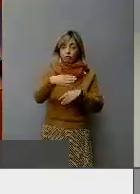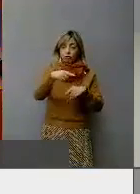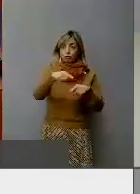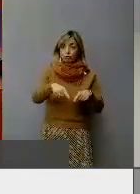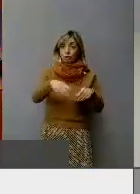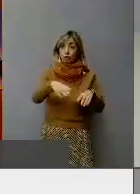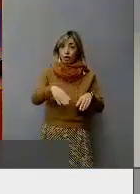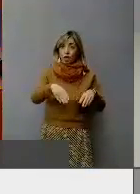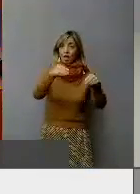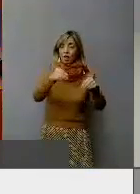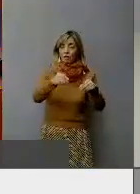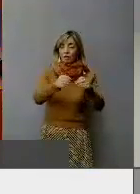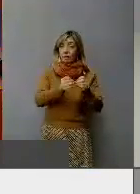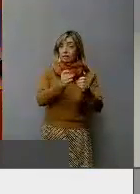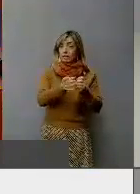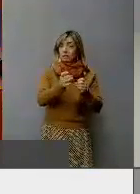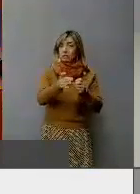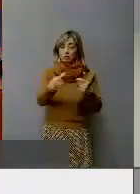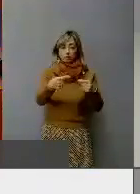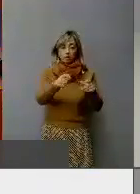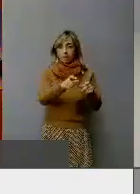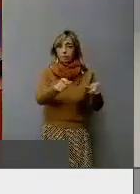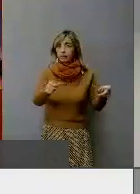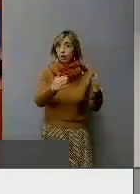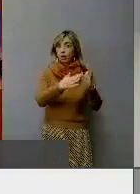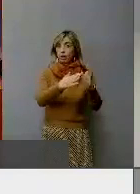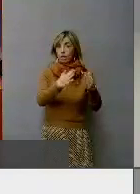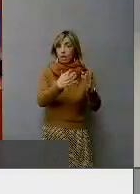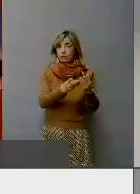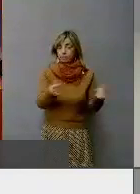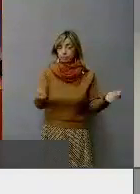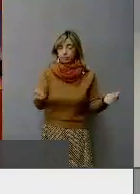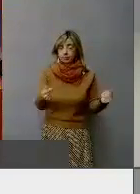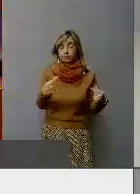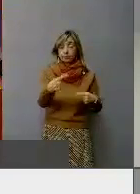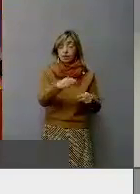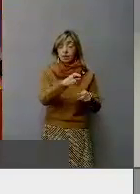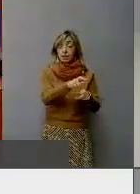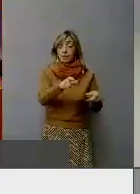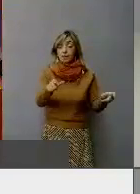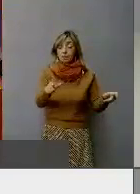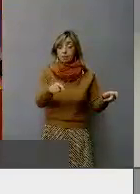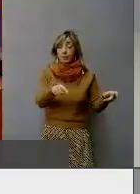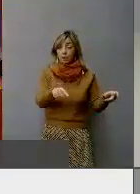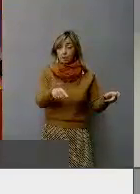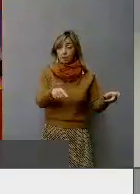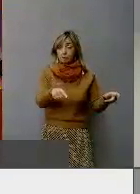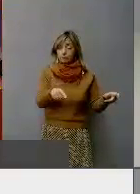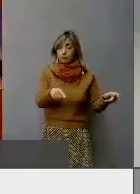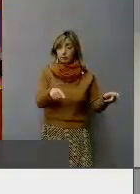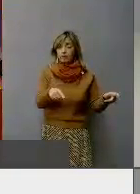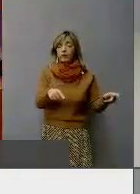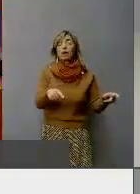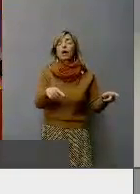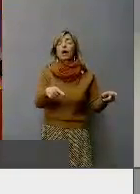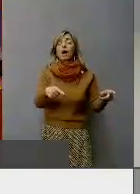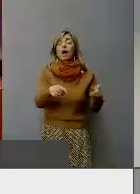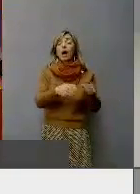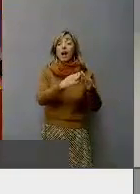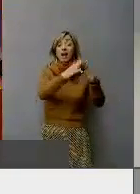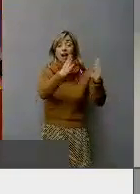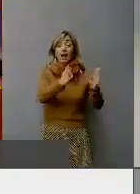sarebbero state sfrattate bene queste persone sono state sono stati avviati di sfratti per